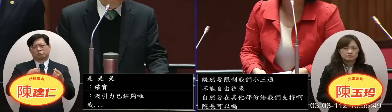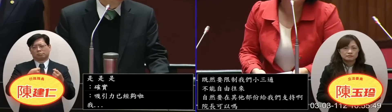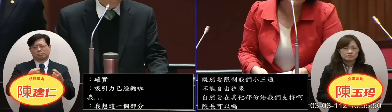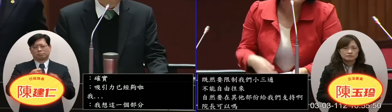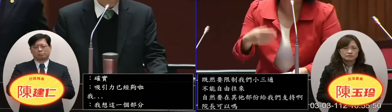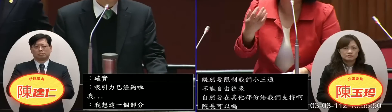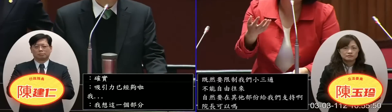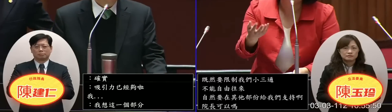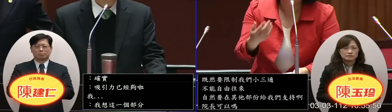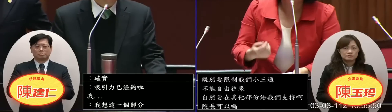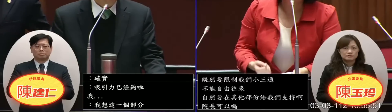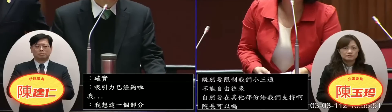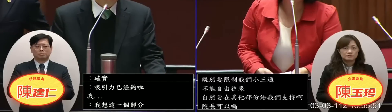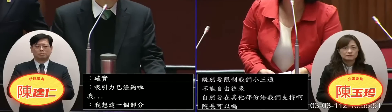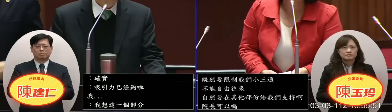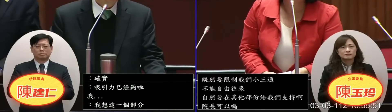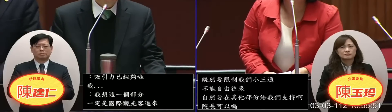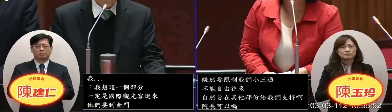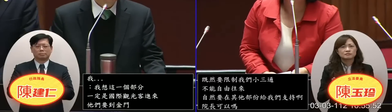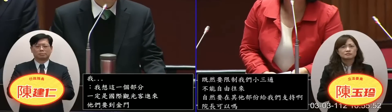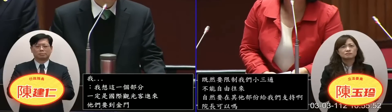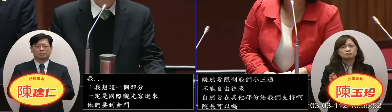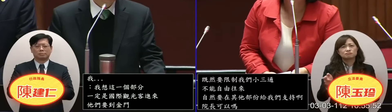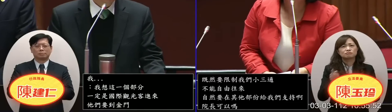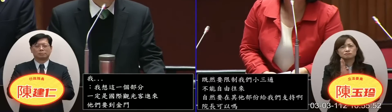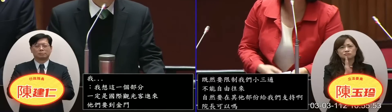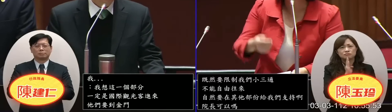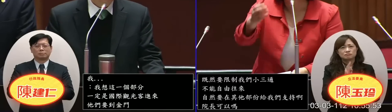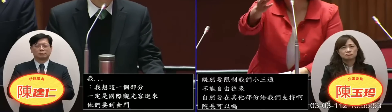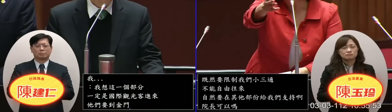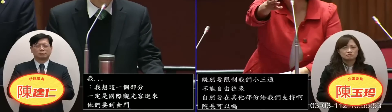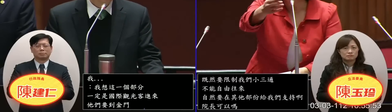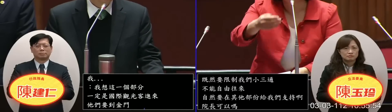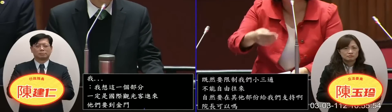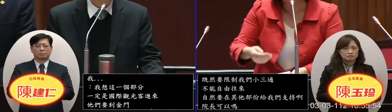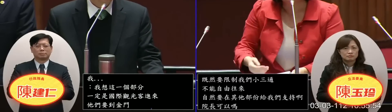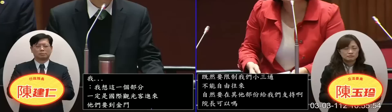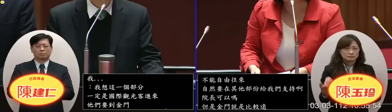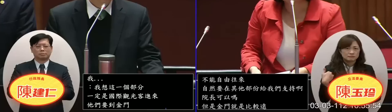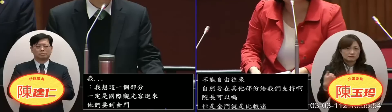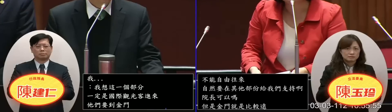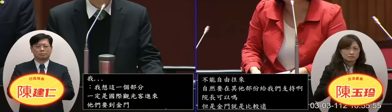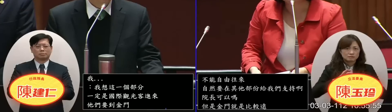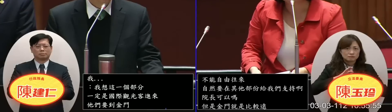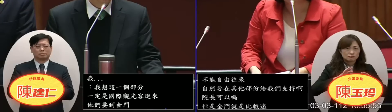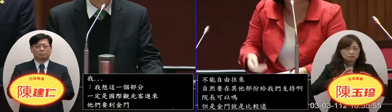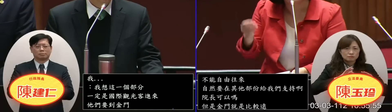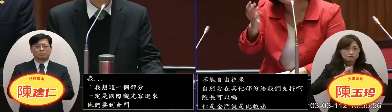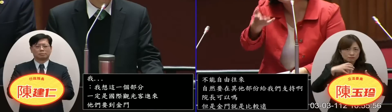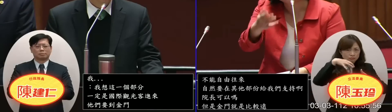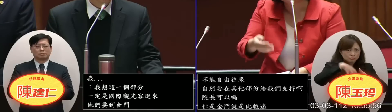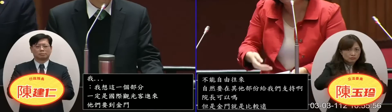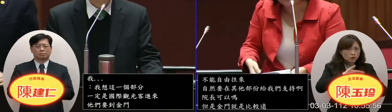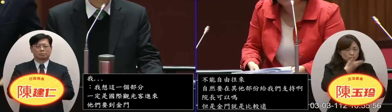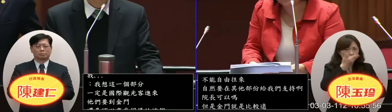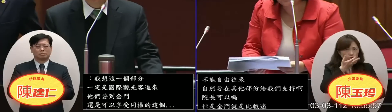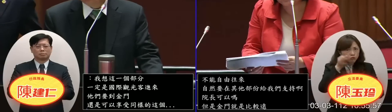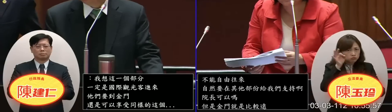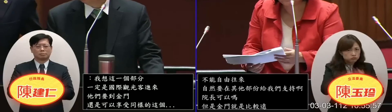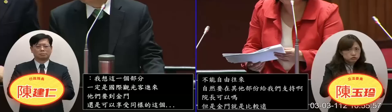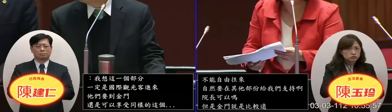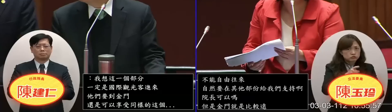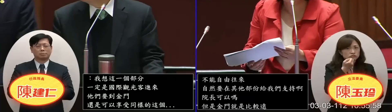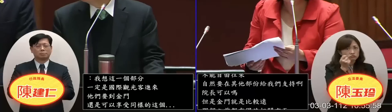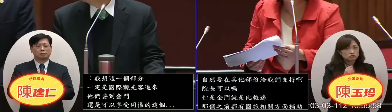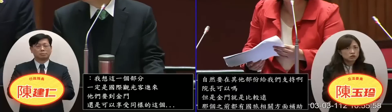这一个。 但是金门就是比较远啊。那个之前都有国旅相关方面的补助，部长在这部分可不可以来支